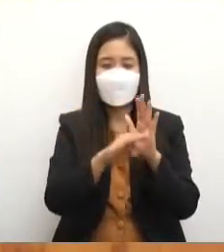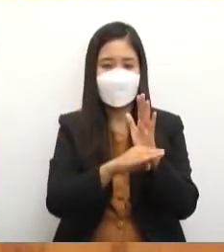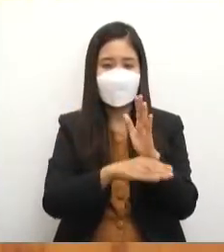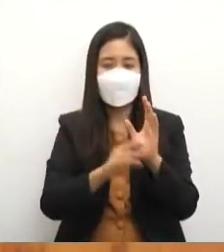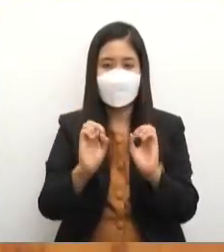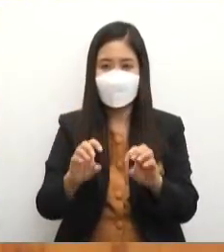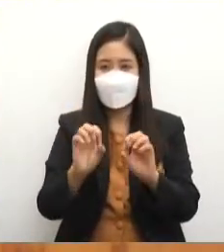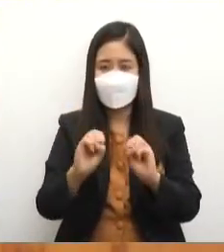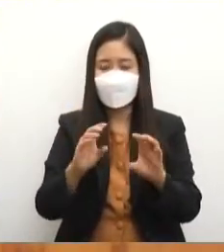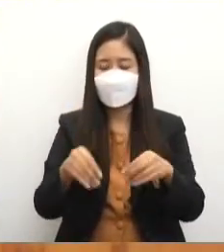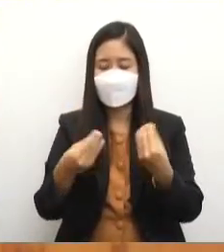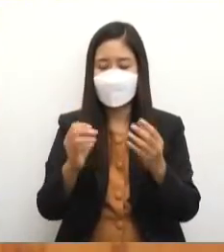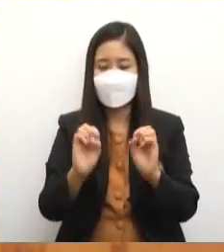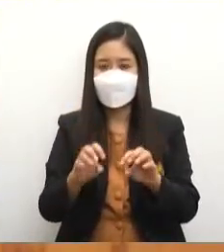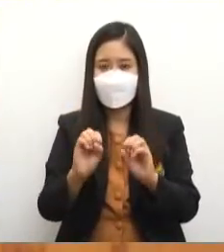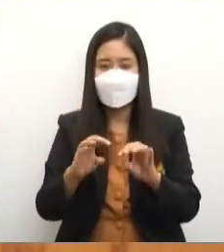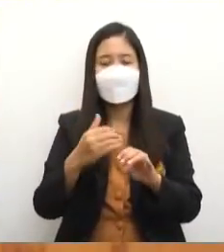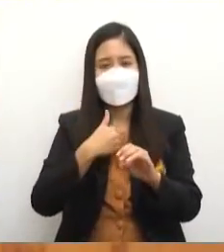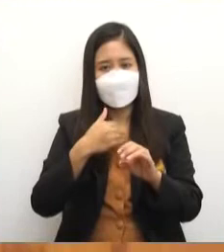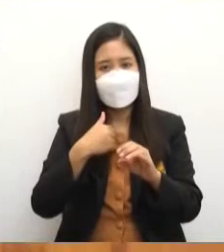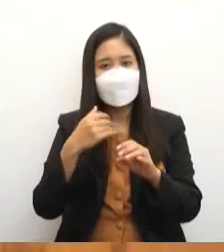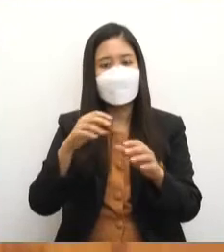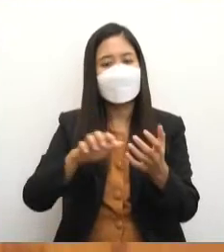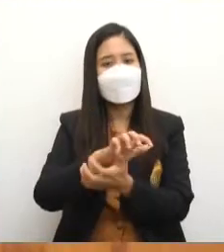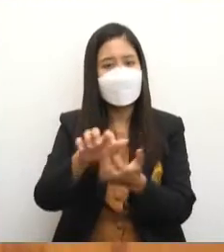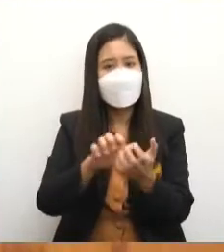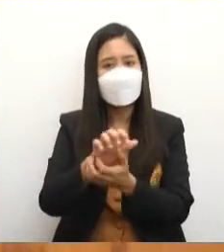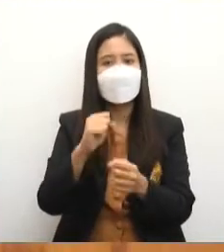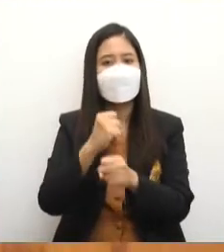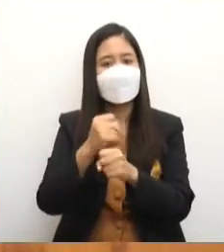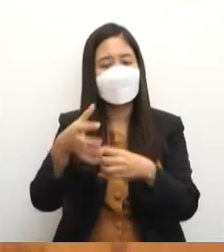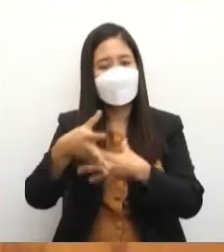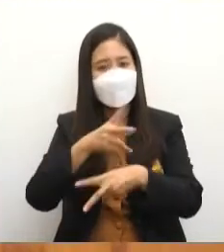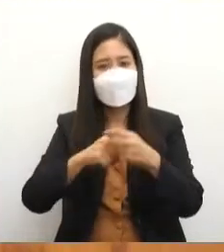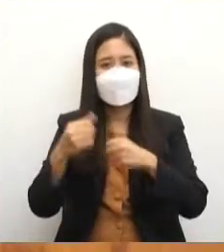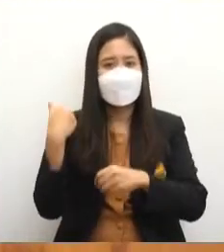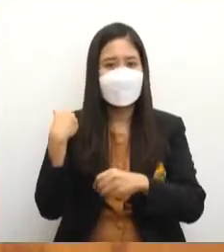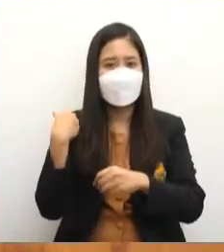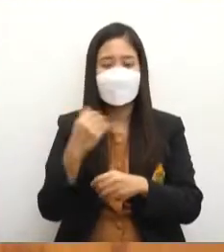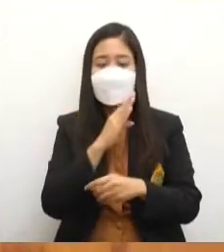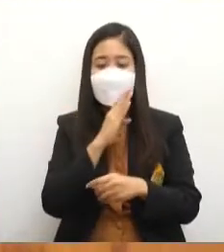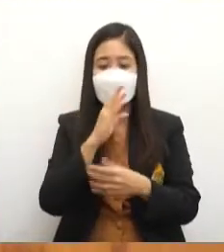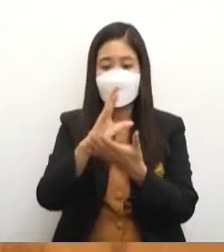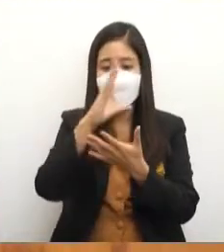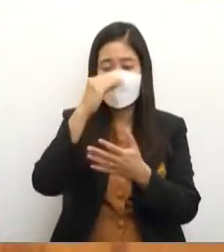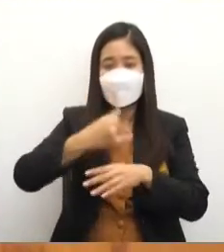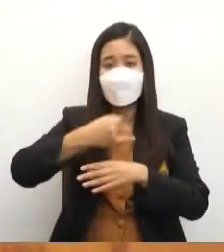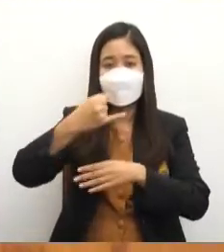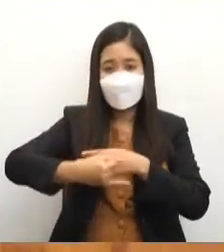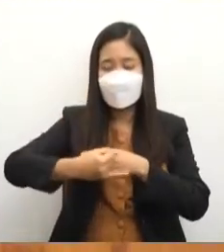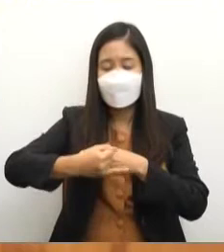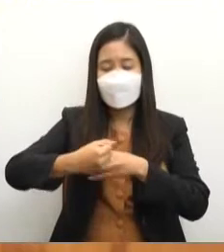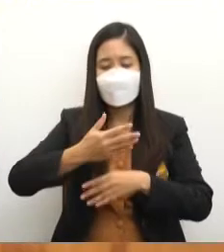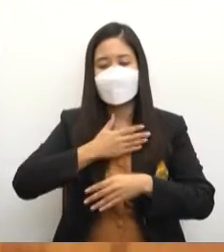กับเป็นการสอนนอกห้องเรียนไปด้วยอย่างเงี้ยค่ะแล้วก็ถ้าหากว่าเขาเรียนจบนะคะเขาก็จะมีอาชีพติด